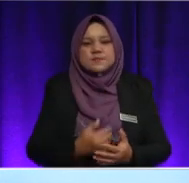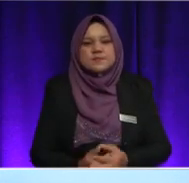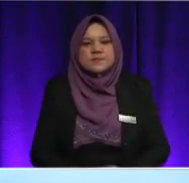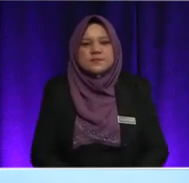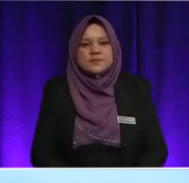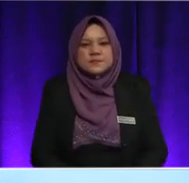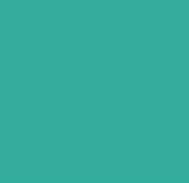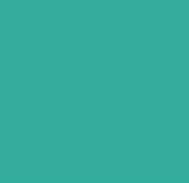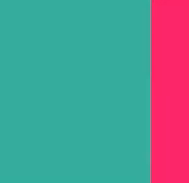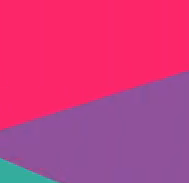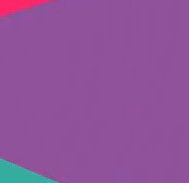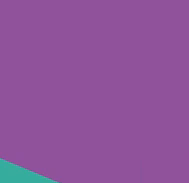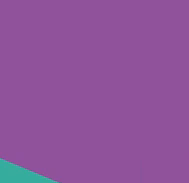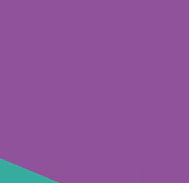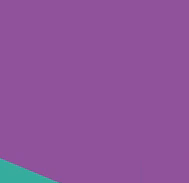guru kita